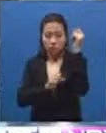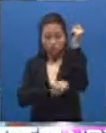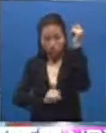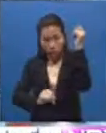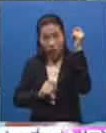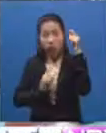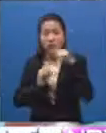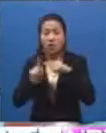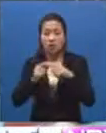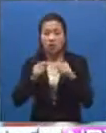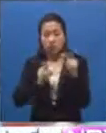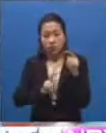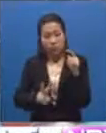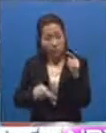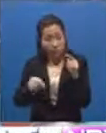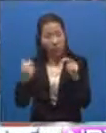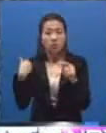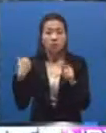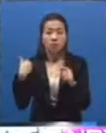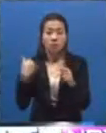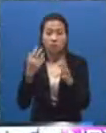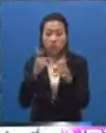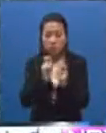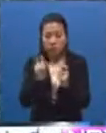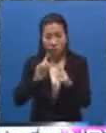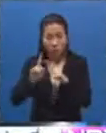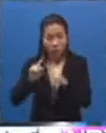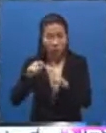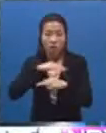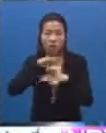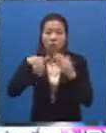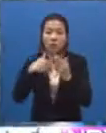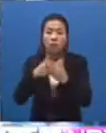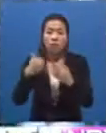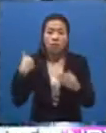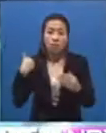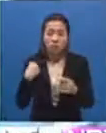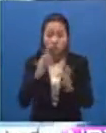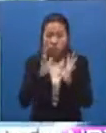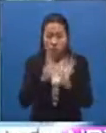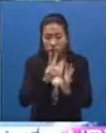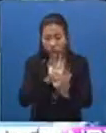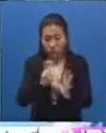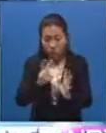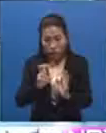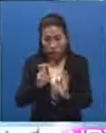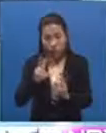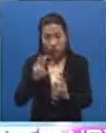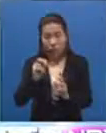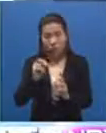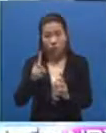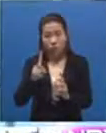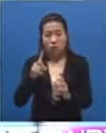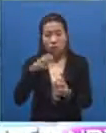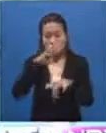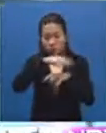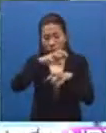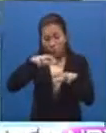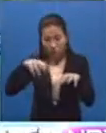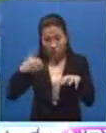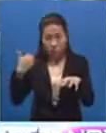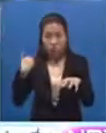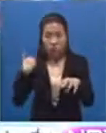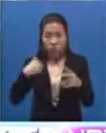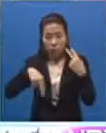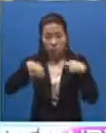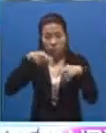ส่วนสอบตสนับสนุนกริ่งสัญญาณติดตั้งในโรงเรียนเขตพื้นที่เสี่ยง 237โรงพร้อมจัดตั้งกำลังไทยอาสา